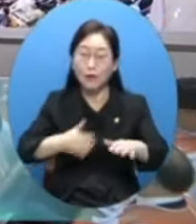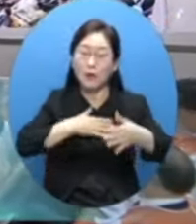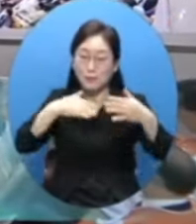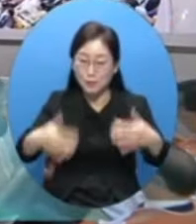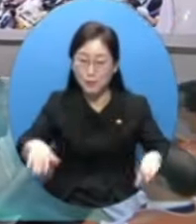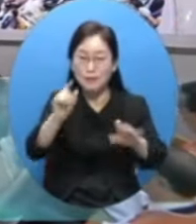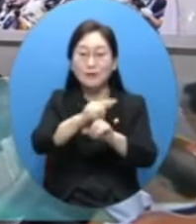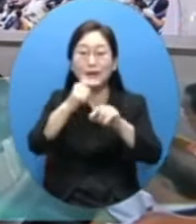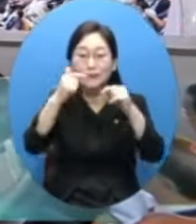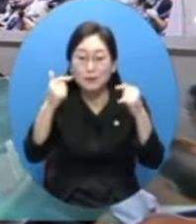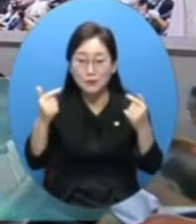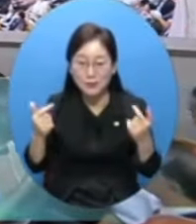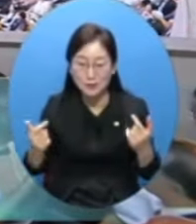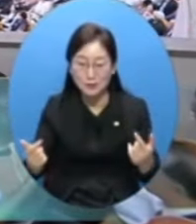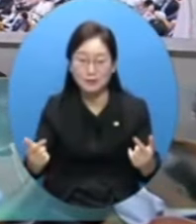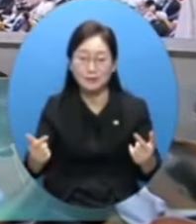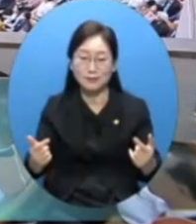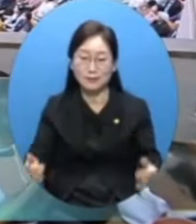피곤하지 아니하리로다.